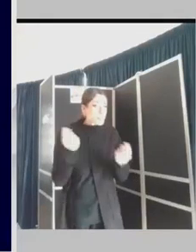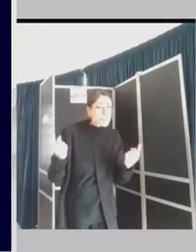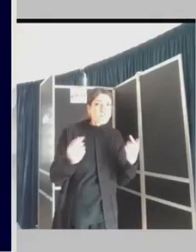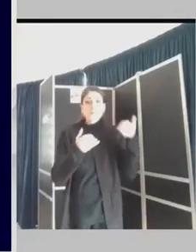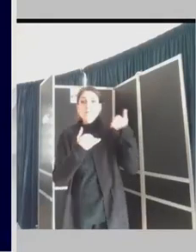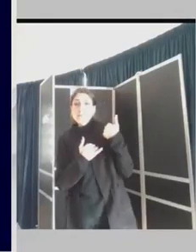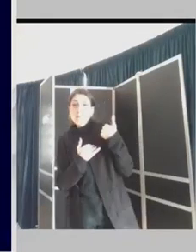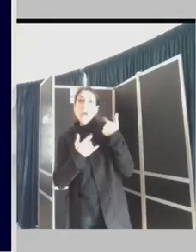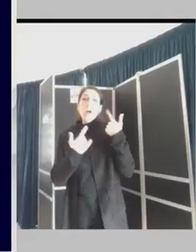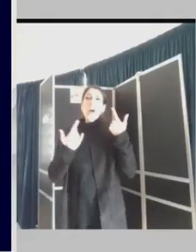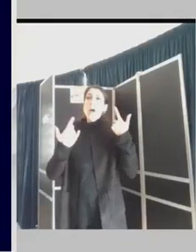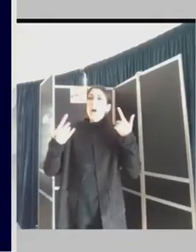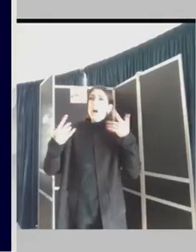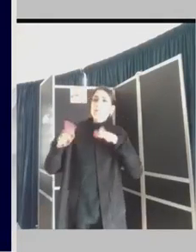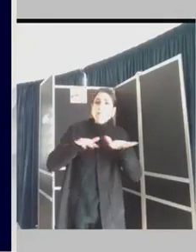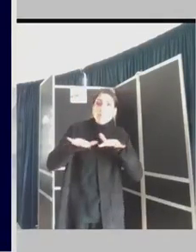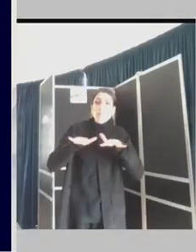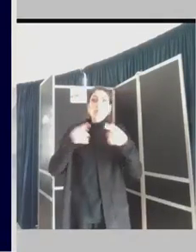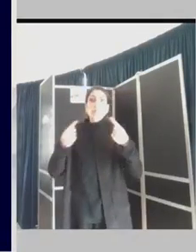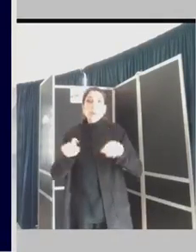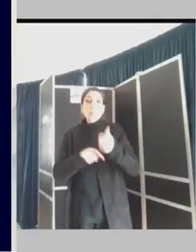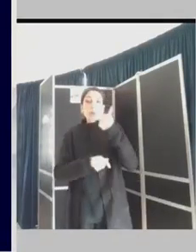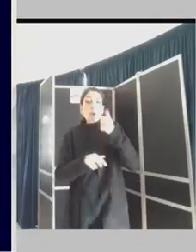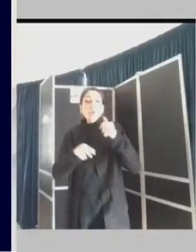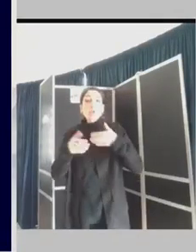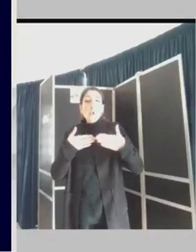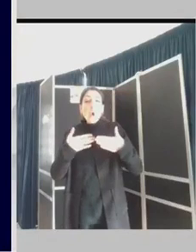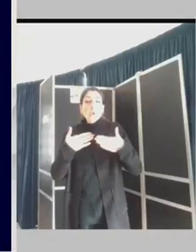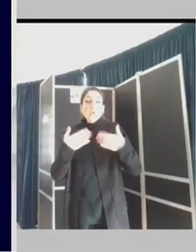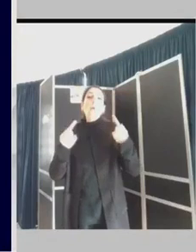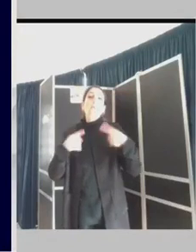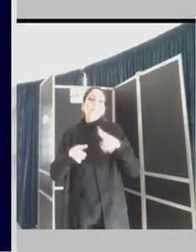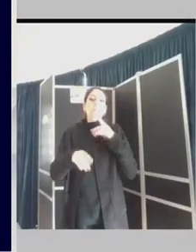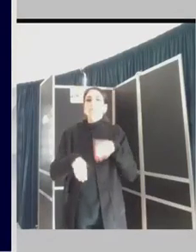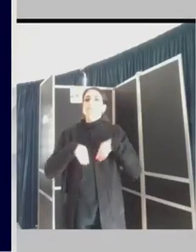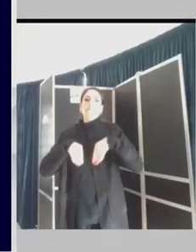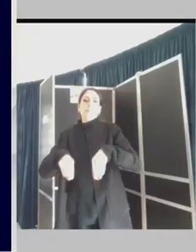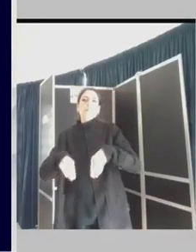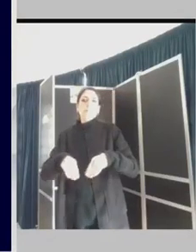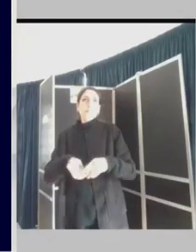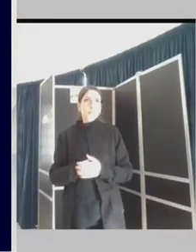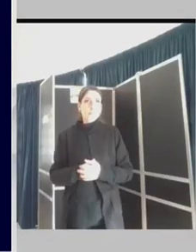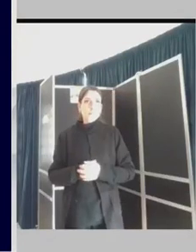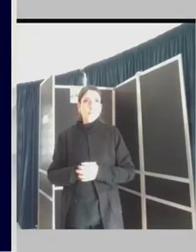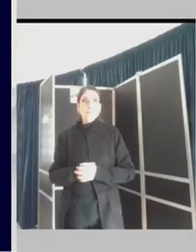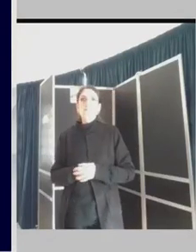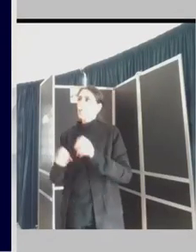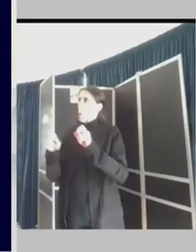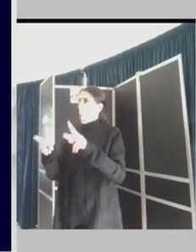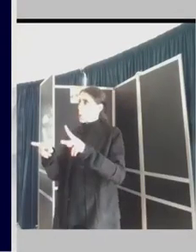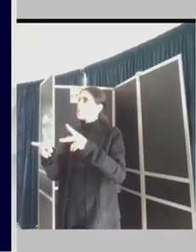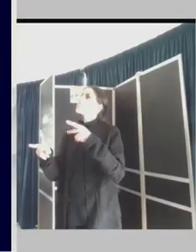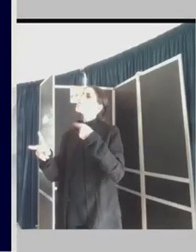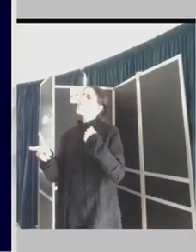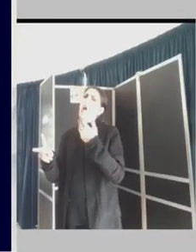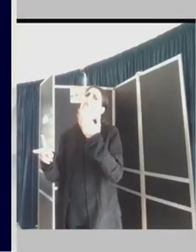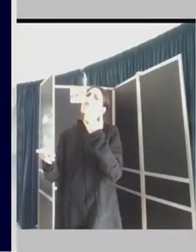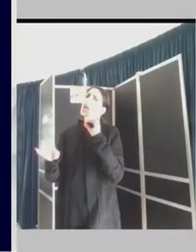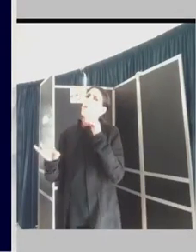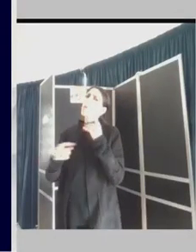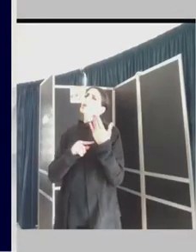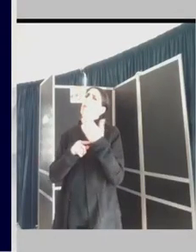parola. Grazie consigliere Burgio. Sì, ottima idea. A questo punto la mostriamo anche in diretta, almeno diamo anche una funzione educativa a